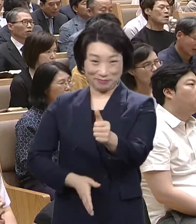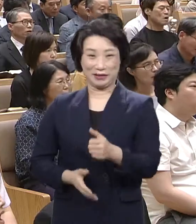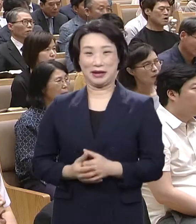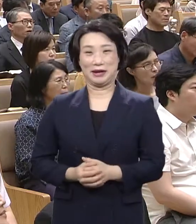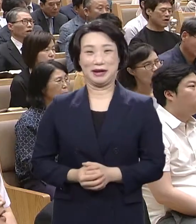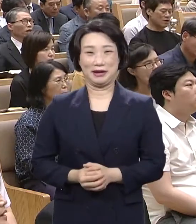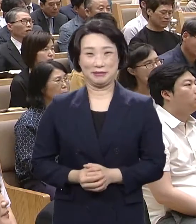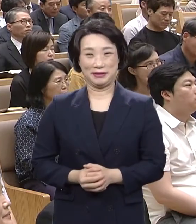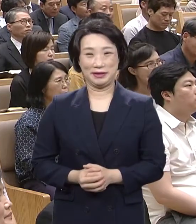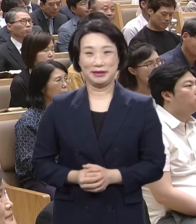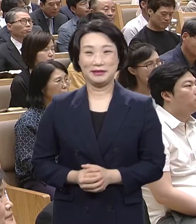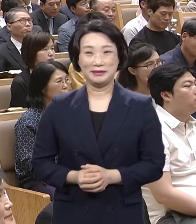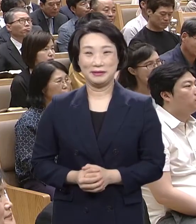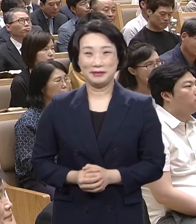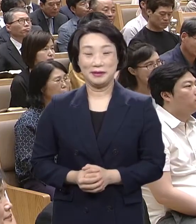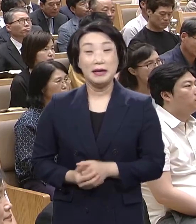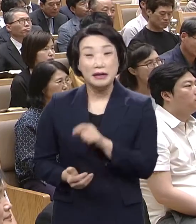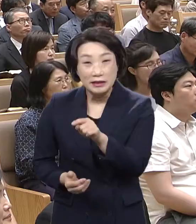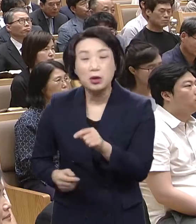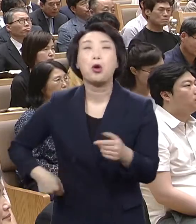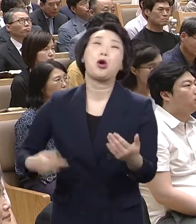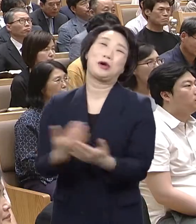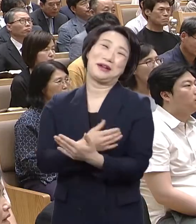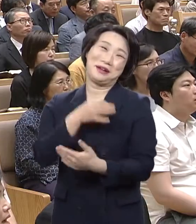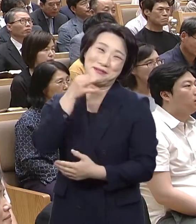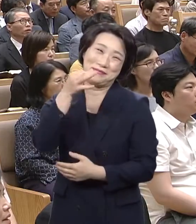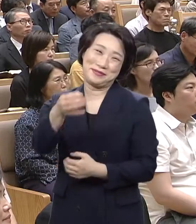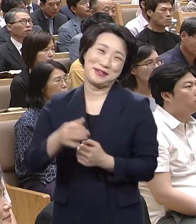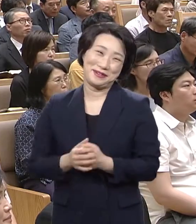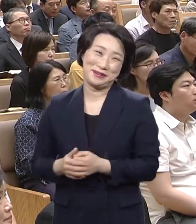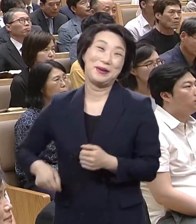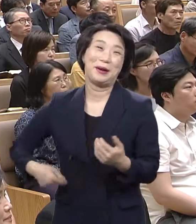축원합니다. 이것을 회개라고 하죠.